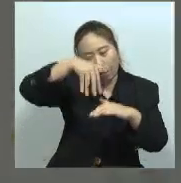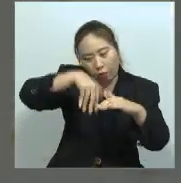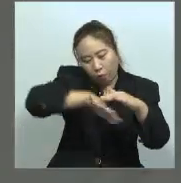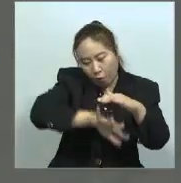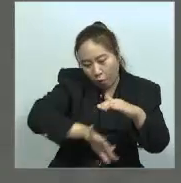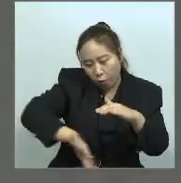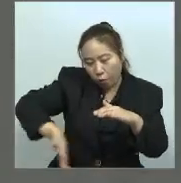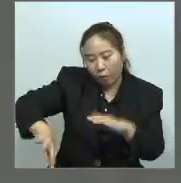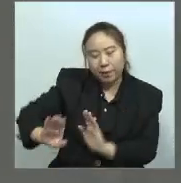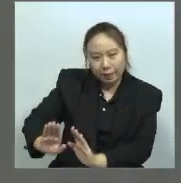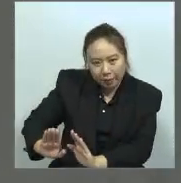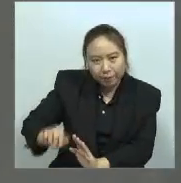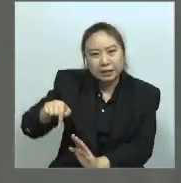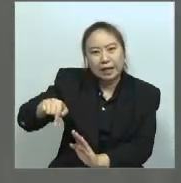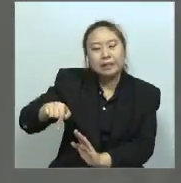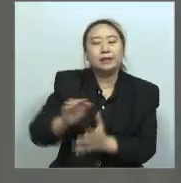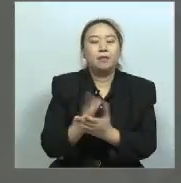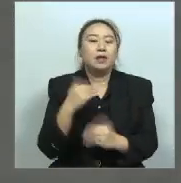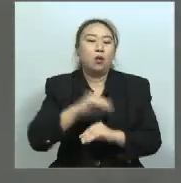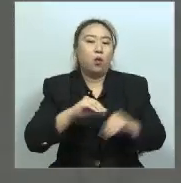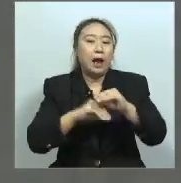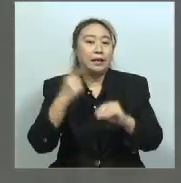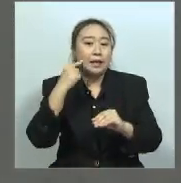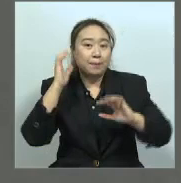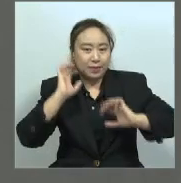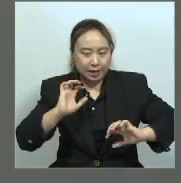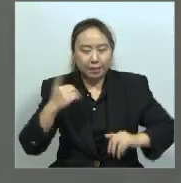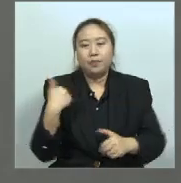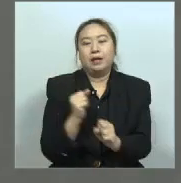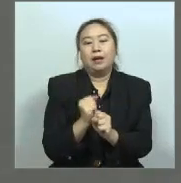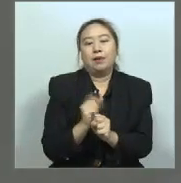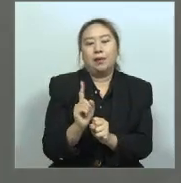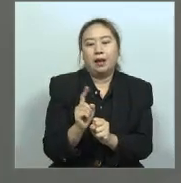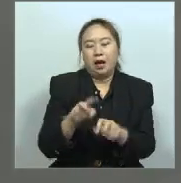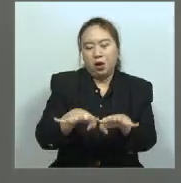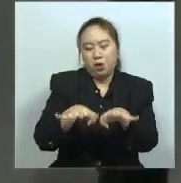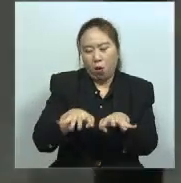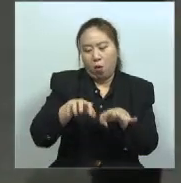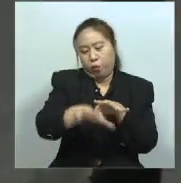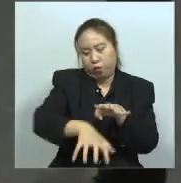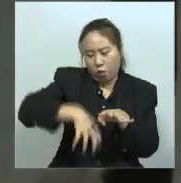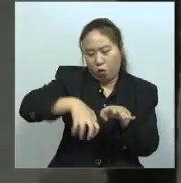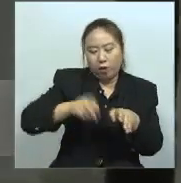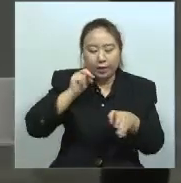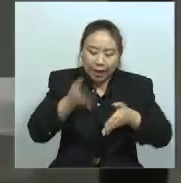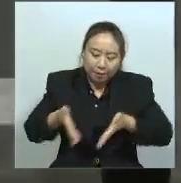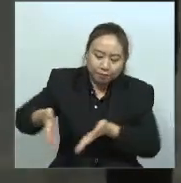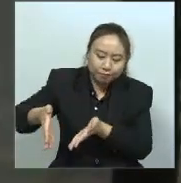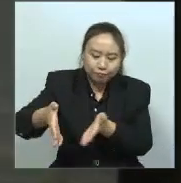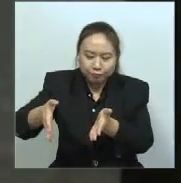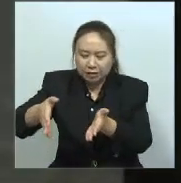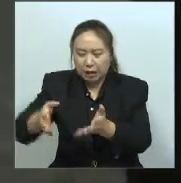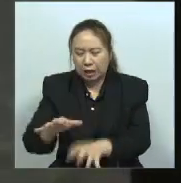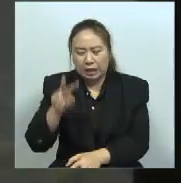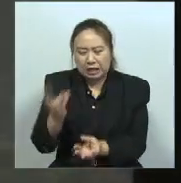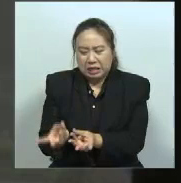ที่เรียกว่า water bank แล้วก็โครงการแก้มลิงพร้อมทั้งได้ทำการขุดล้างท่อขุดลอกคูคลองขณะเดียวกันบาง